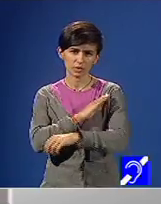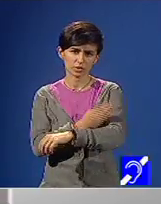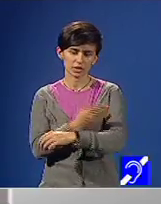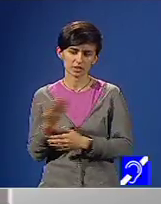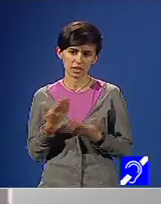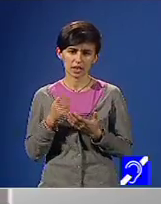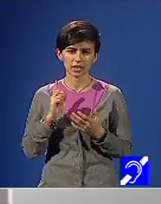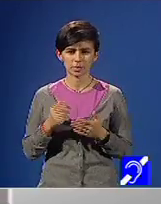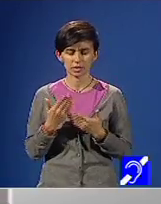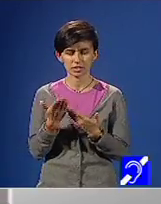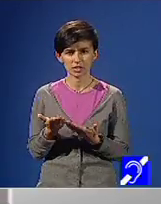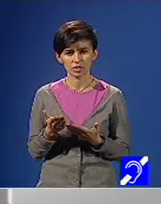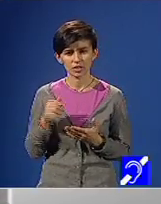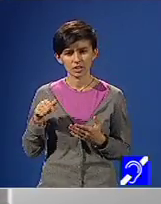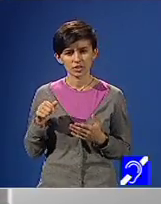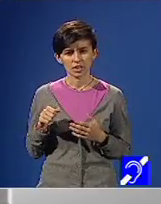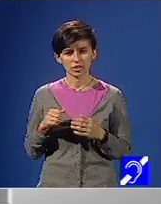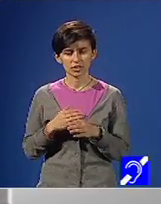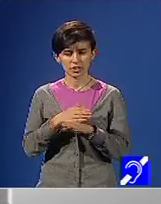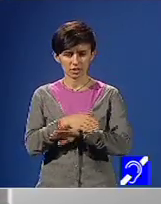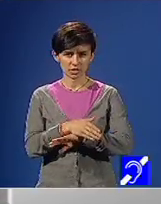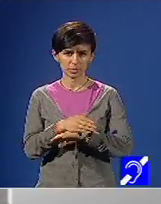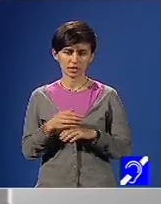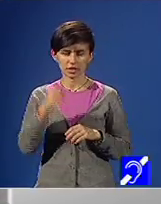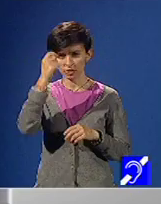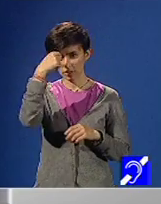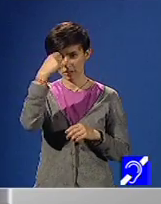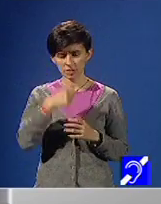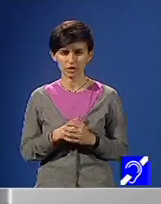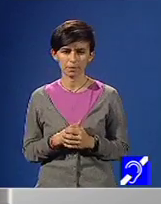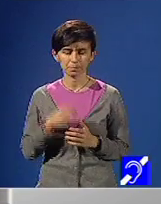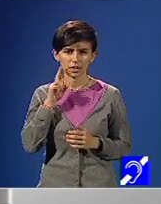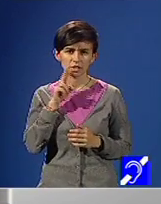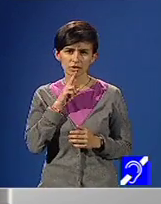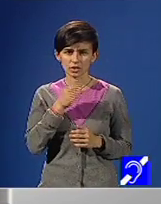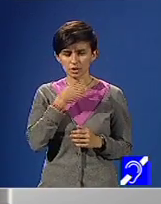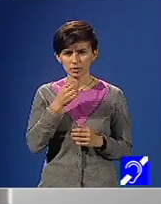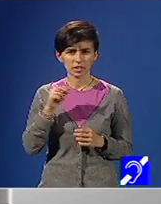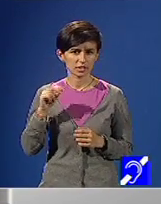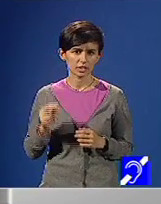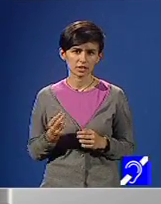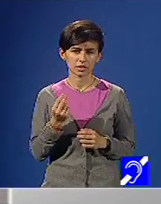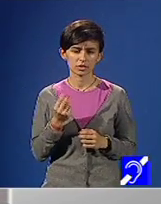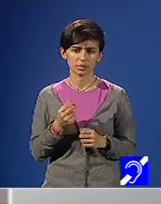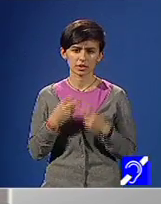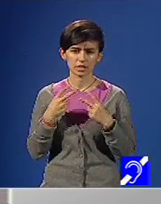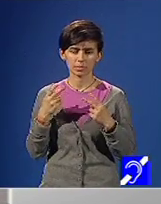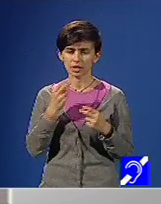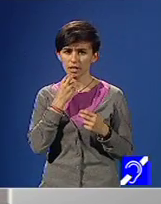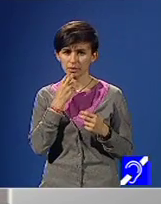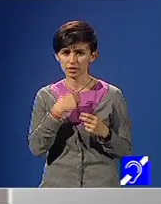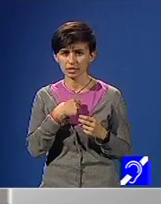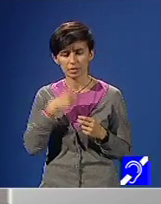care trebuie să ofere și acest tip de accesibilitate cetățenilor. Surzii spun că este extrem de important ca poliția să poată